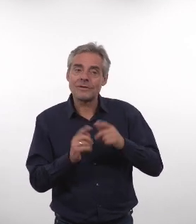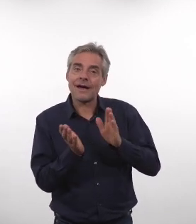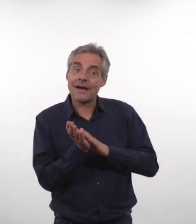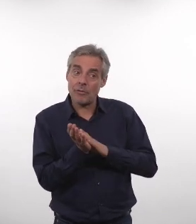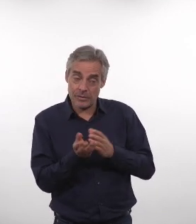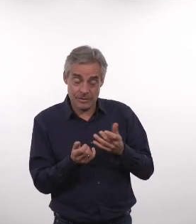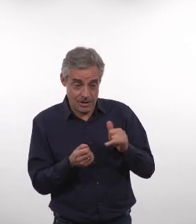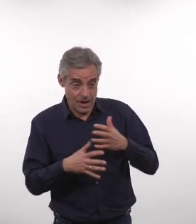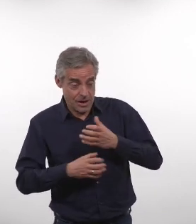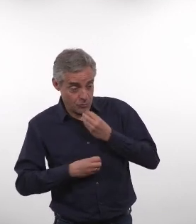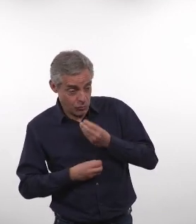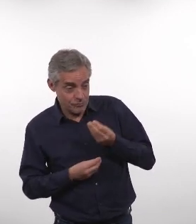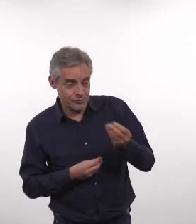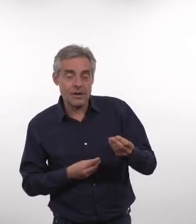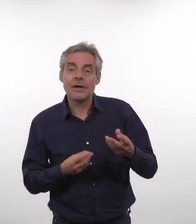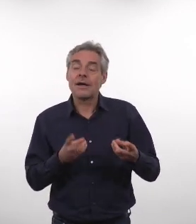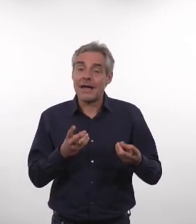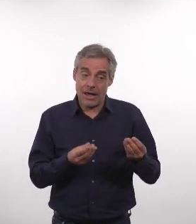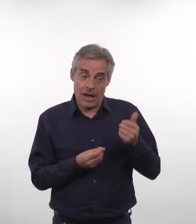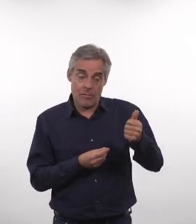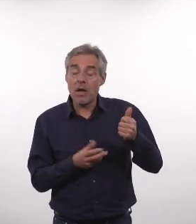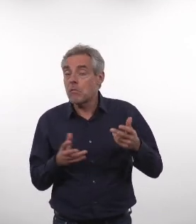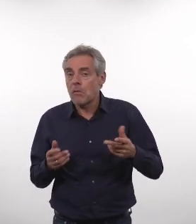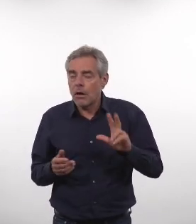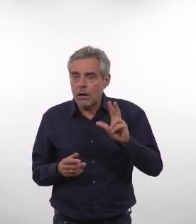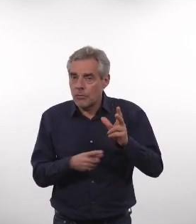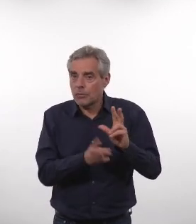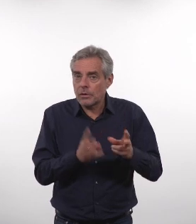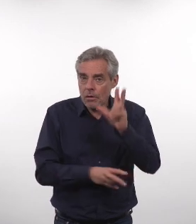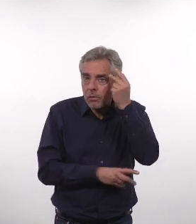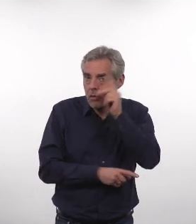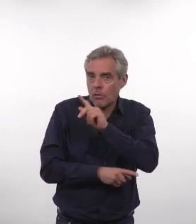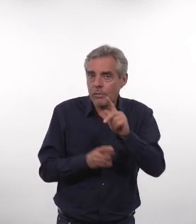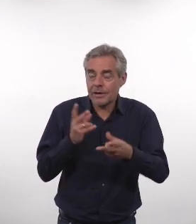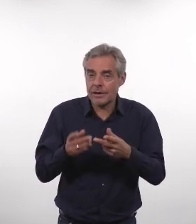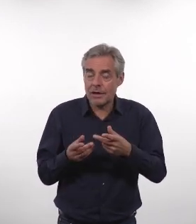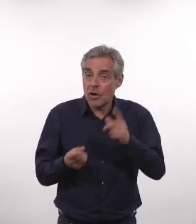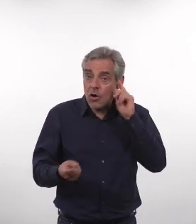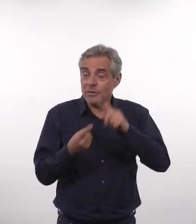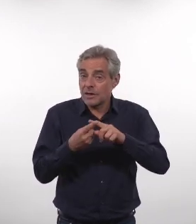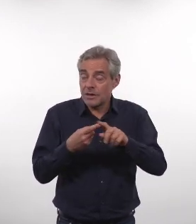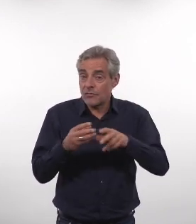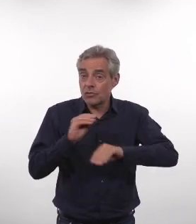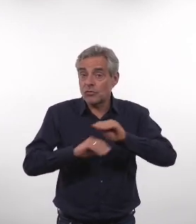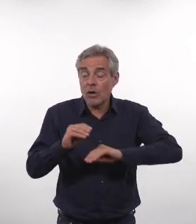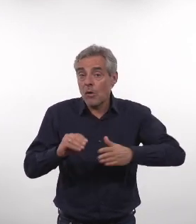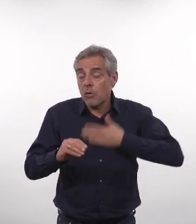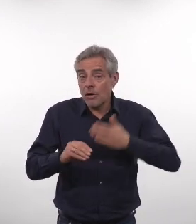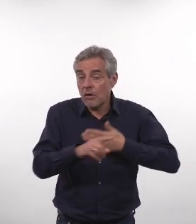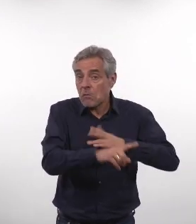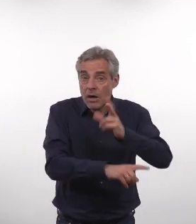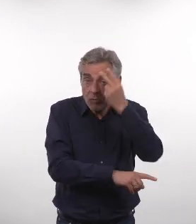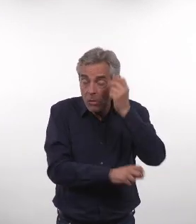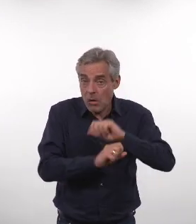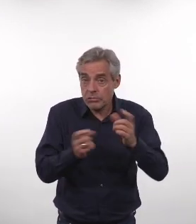de l'effort qu'elle aura bien voulu faire, sachant que elle n'a pas forcément compris la finalité en fait de ce soin. Donc elle ne sait pas que c'est quelque chose qui va